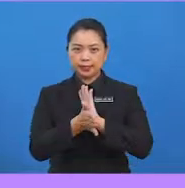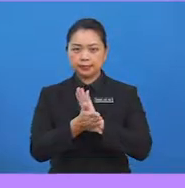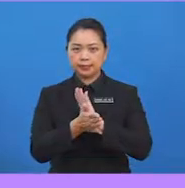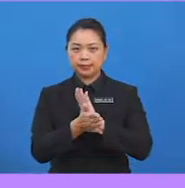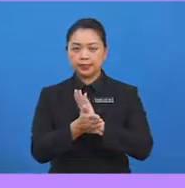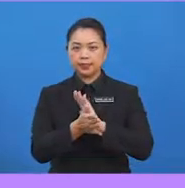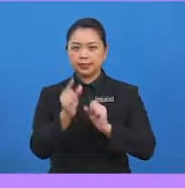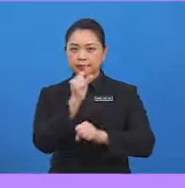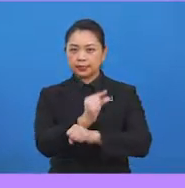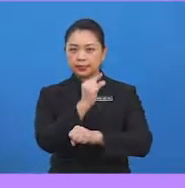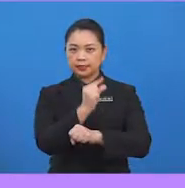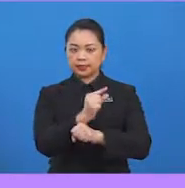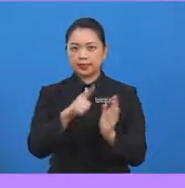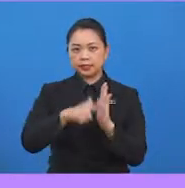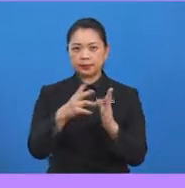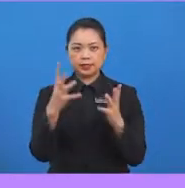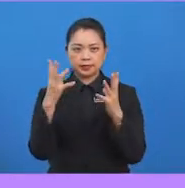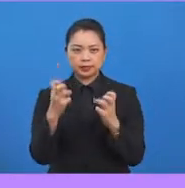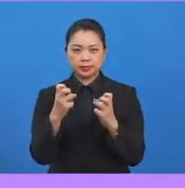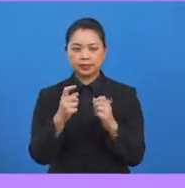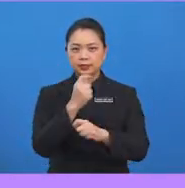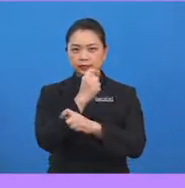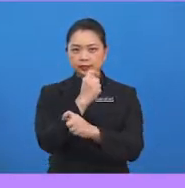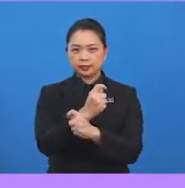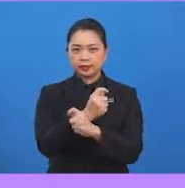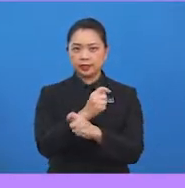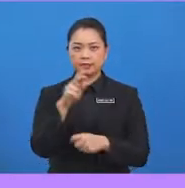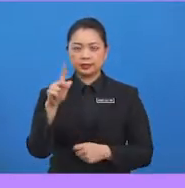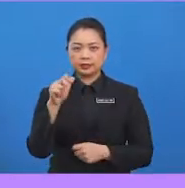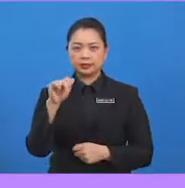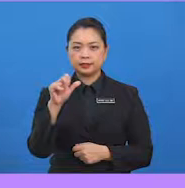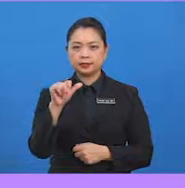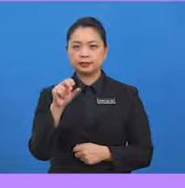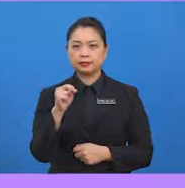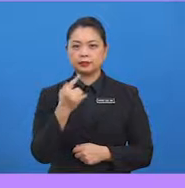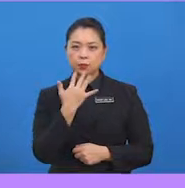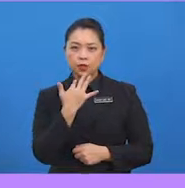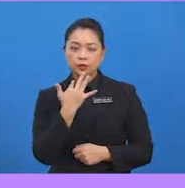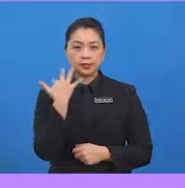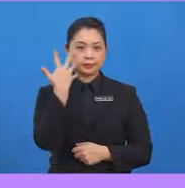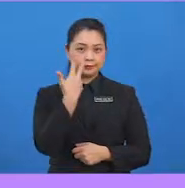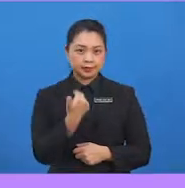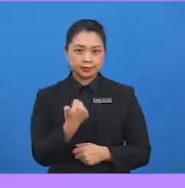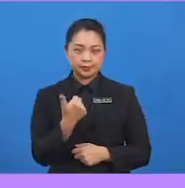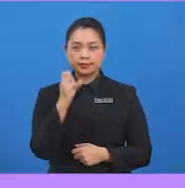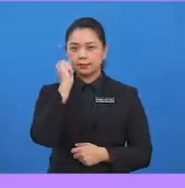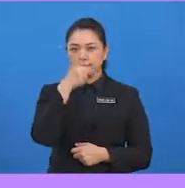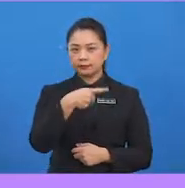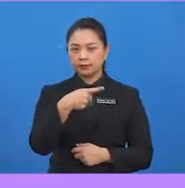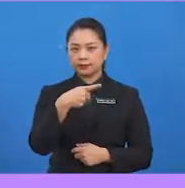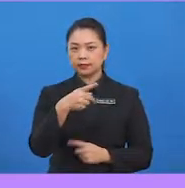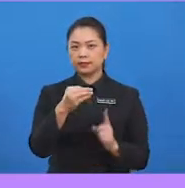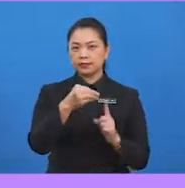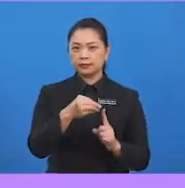gangsa lebih keras, tahan kakisan dan mempunyai warna yang menarik. Sifat yang istimewa